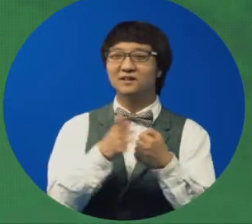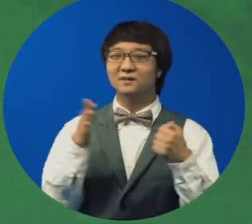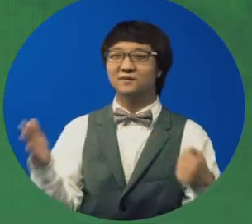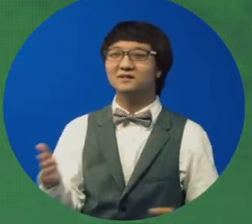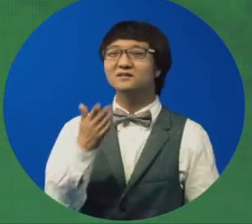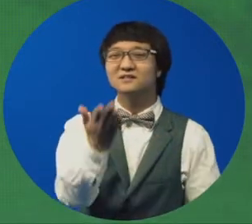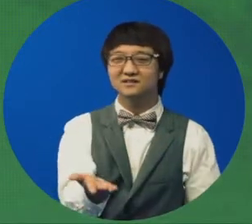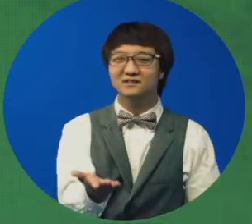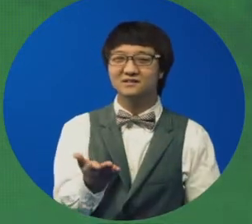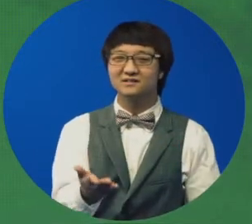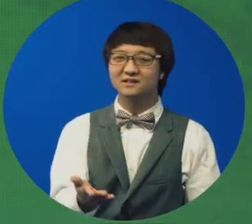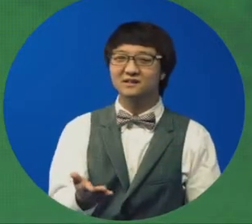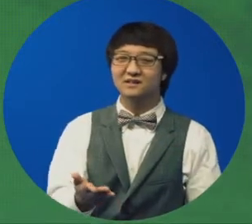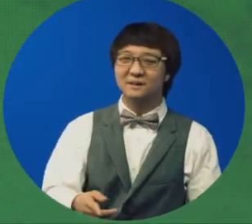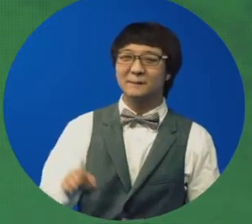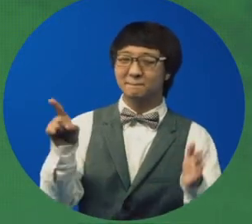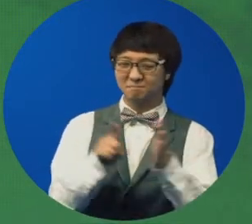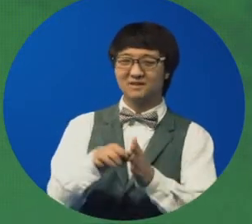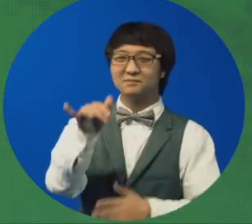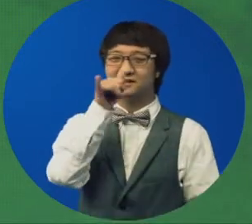그들은 믿음이 있는 사람들이 아니다.